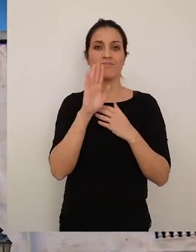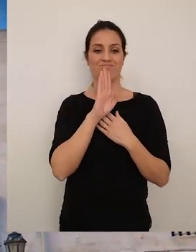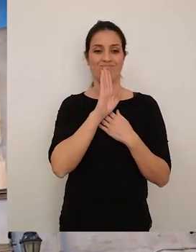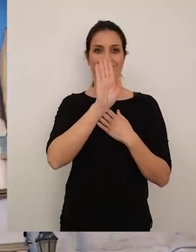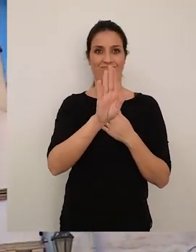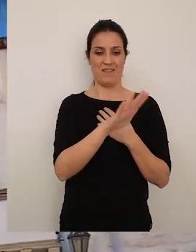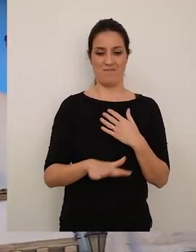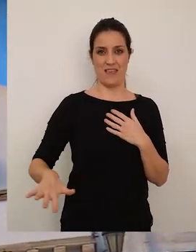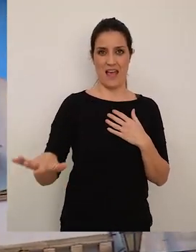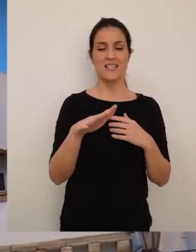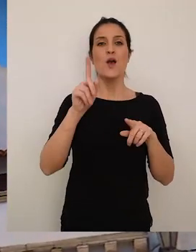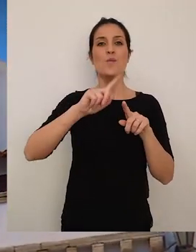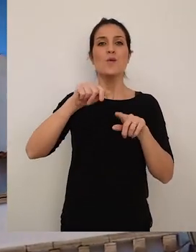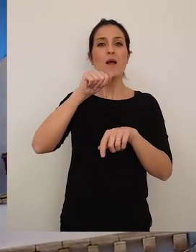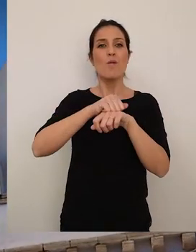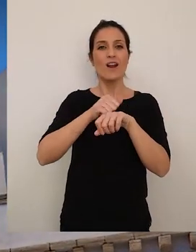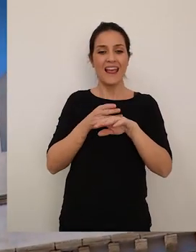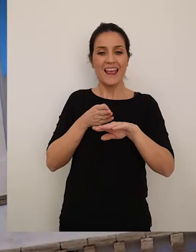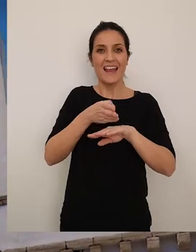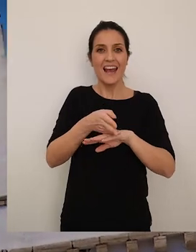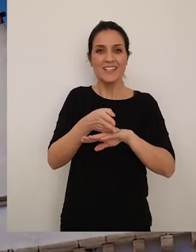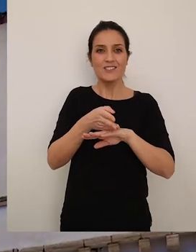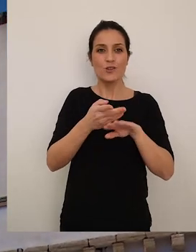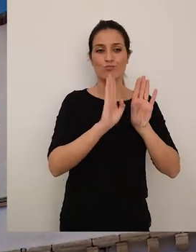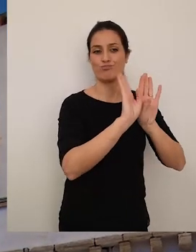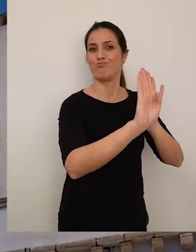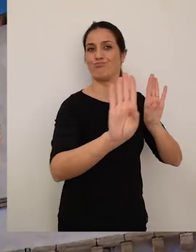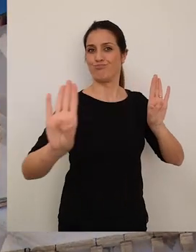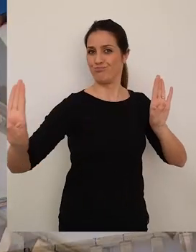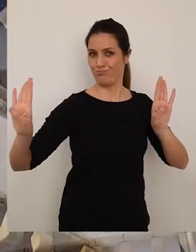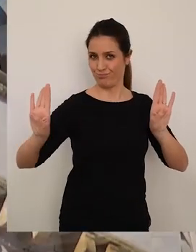essa, come anche le relative porte d'ingresso alle case.